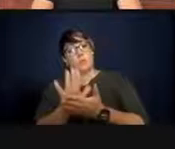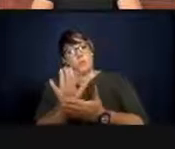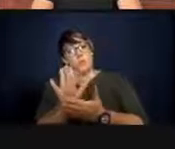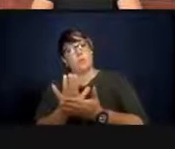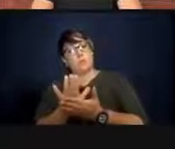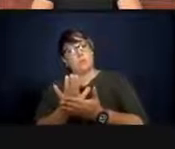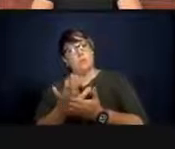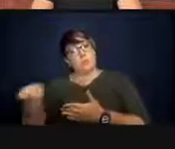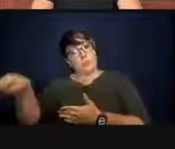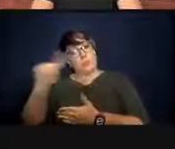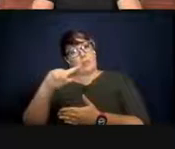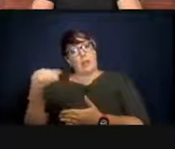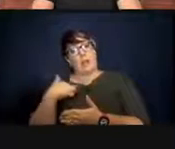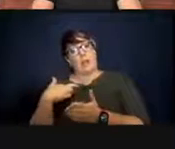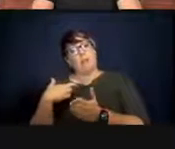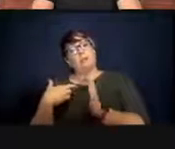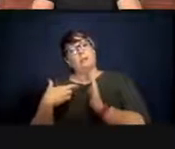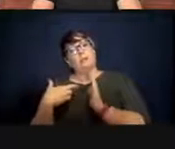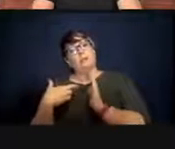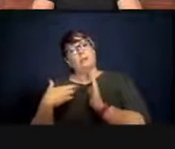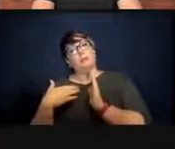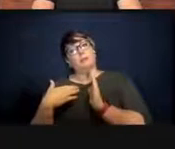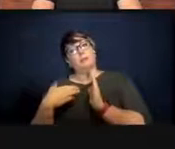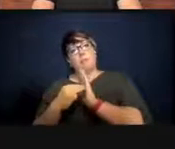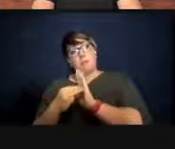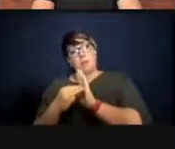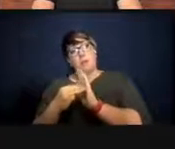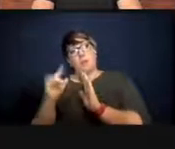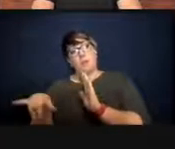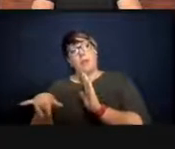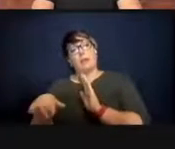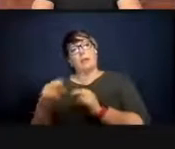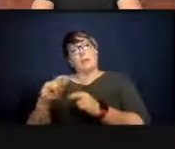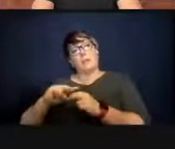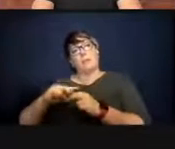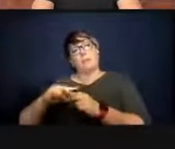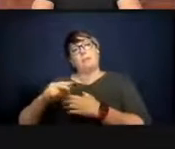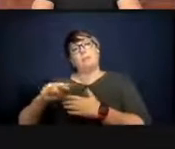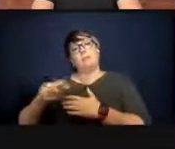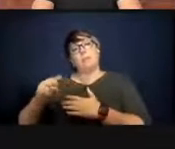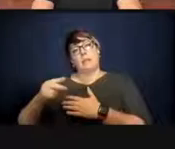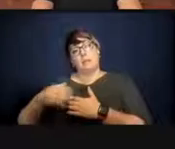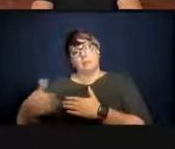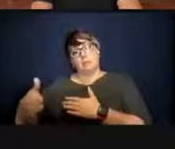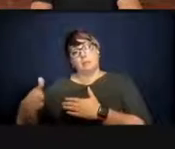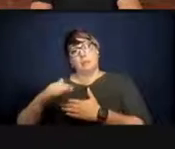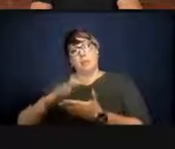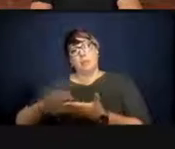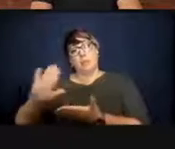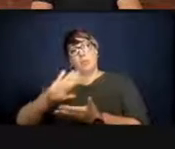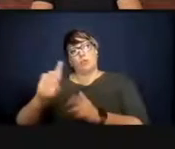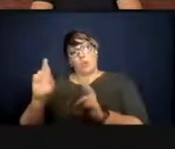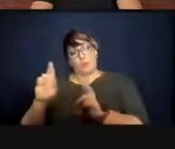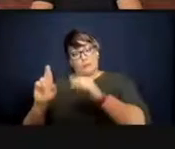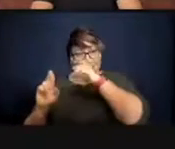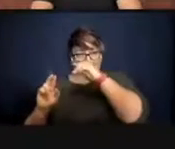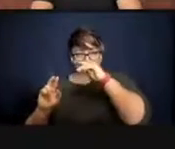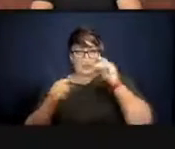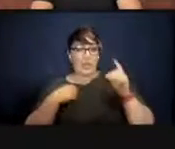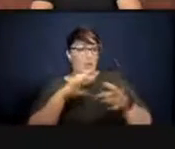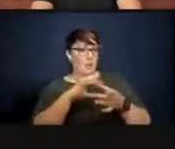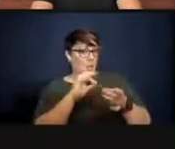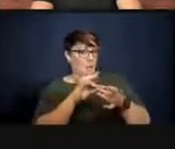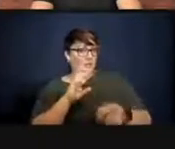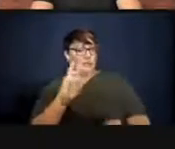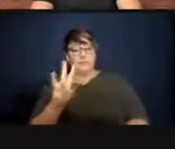هناك مدارس أخرى وسيكون لديها دور في هذه الإجراءات. أنا ذكرت هذا الموضوع وقلت